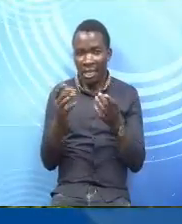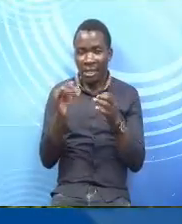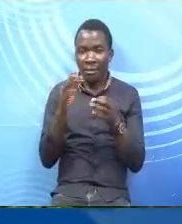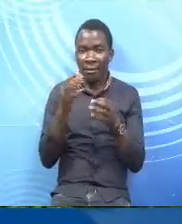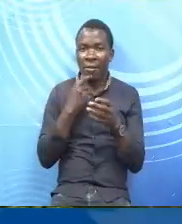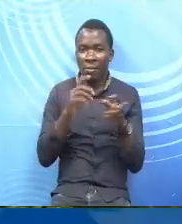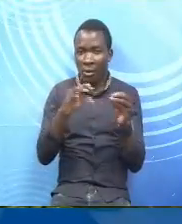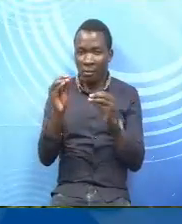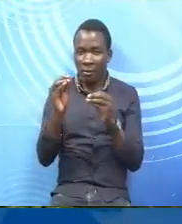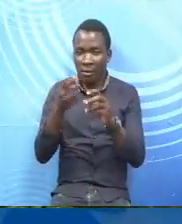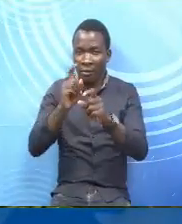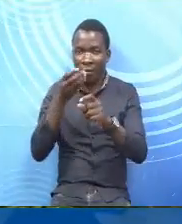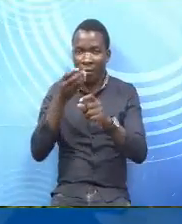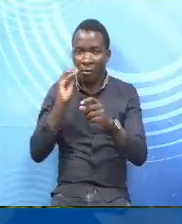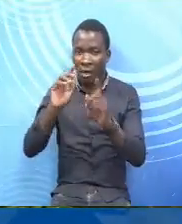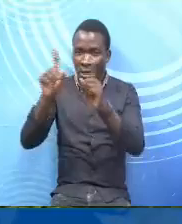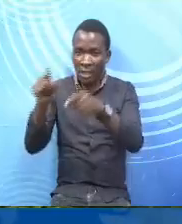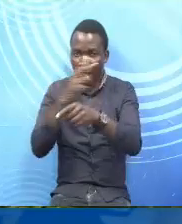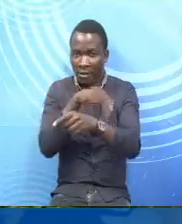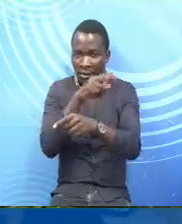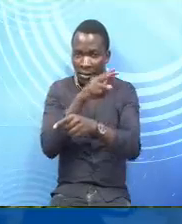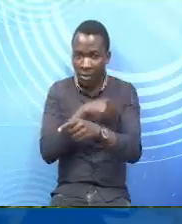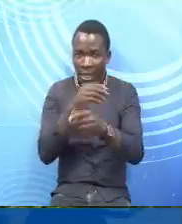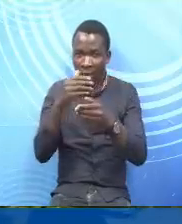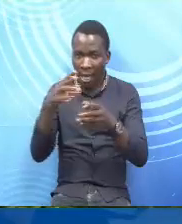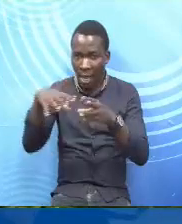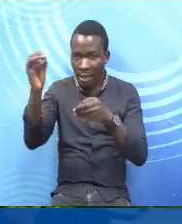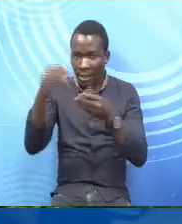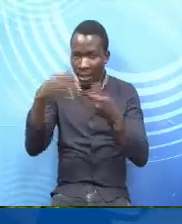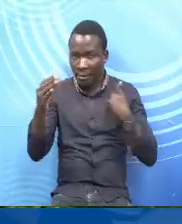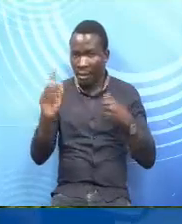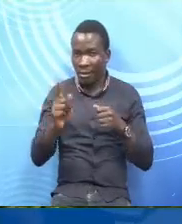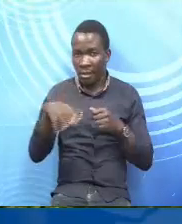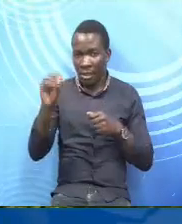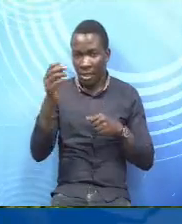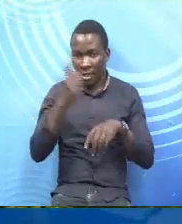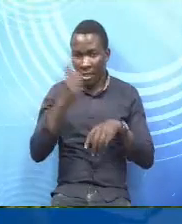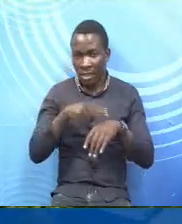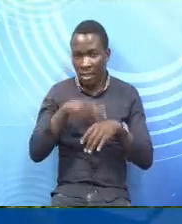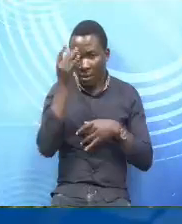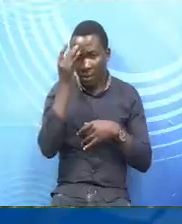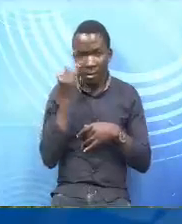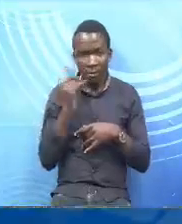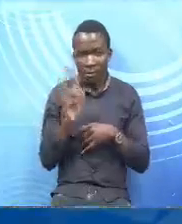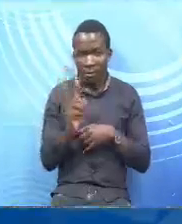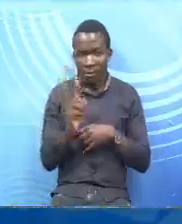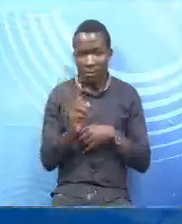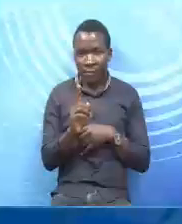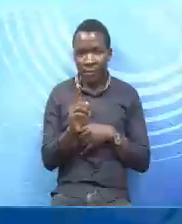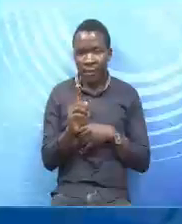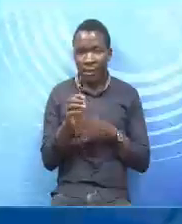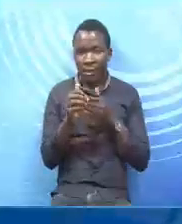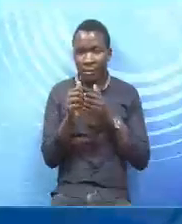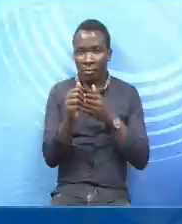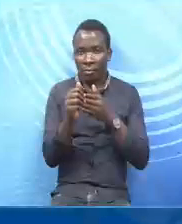ayimuka akava mu rugo akajya kuvurirwa ahabugenewe agenda kare ntaze kuhava yabaye indembe ku rwego rwo hejuru. Umuyobozi w'umujyi